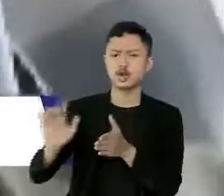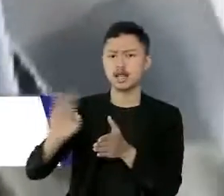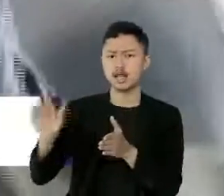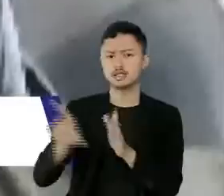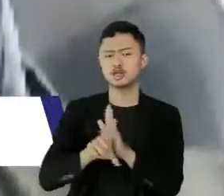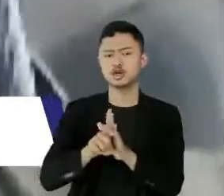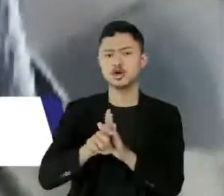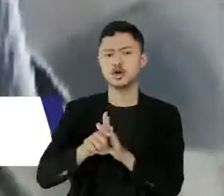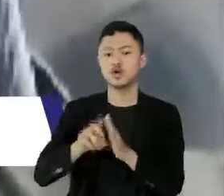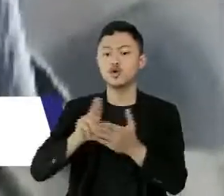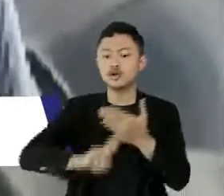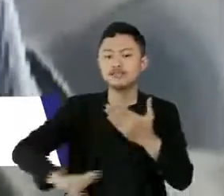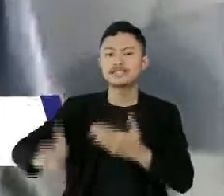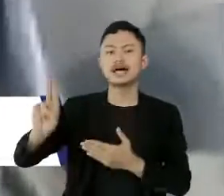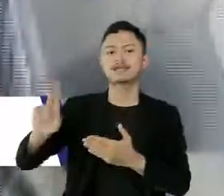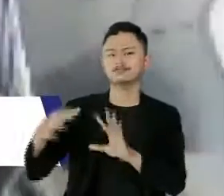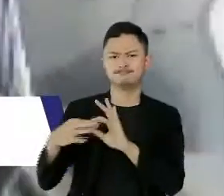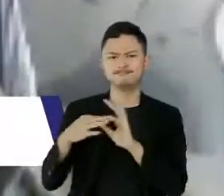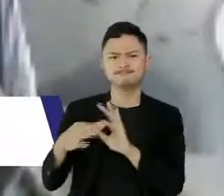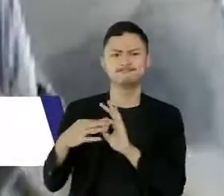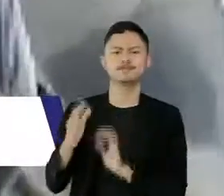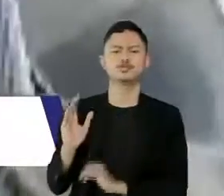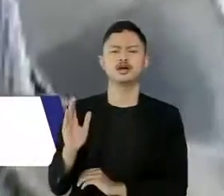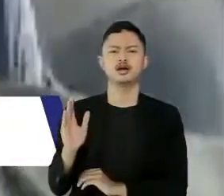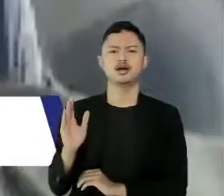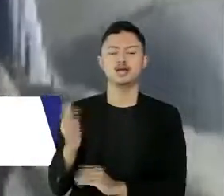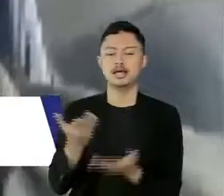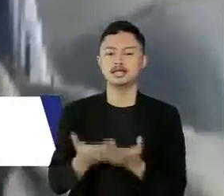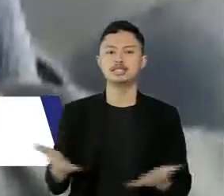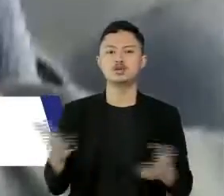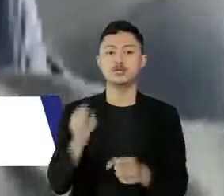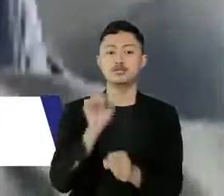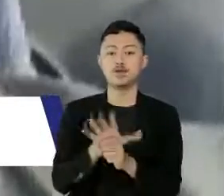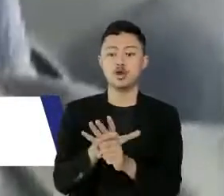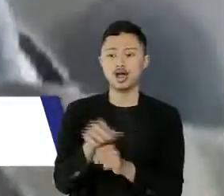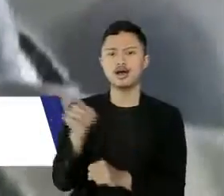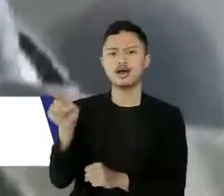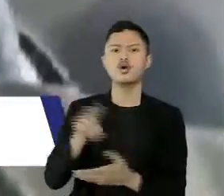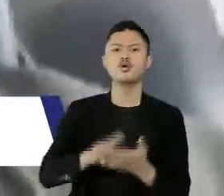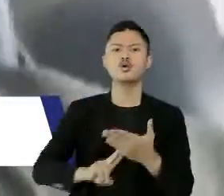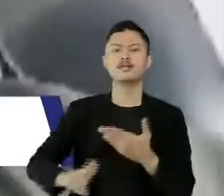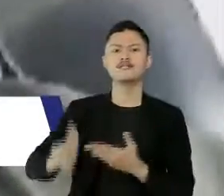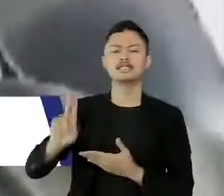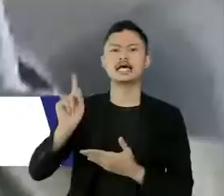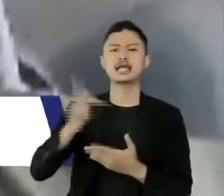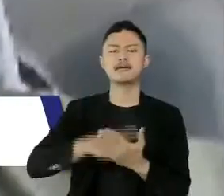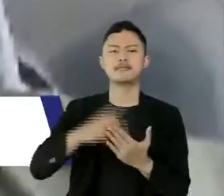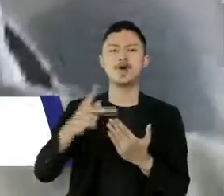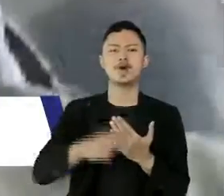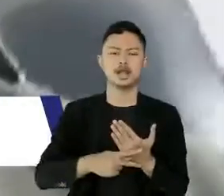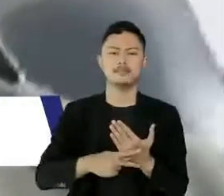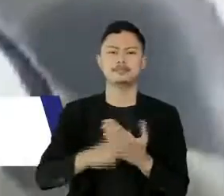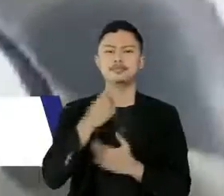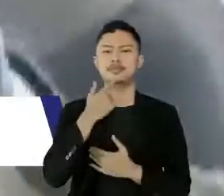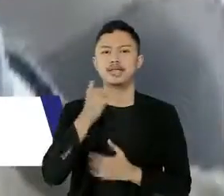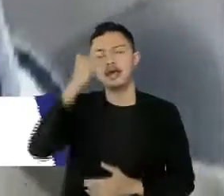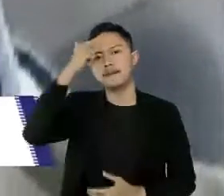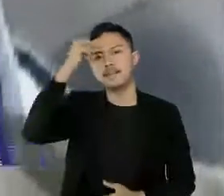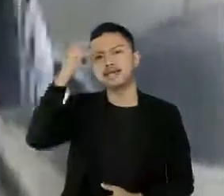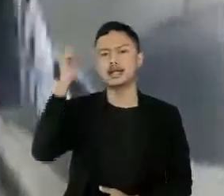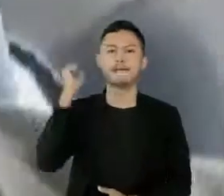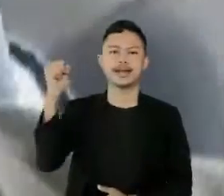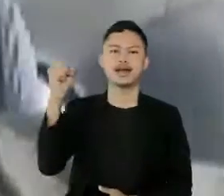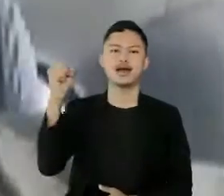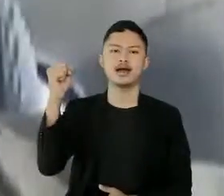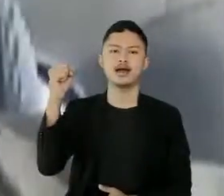di kalangan akademisi kampus. Nah, di masa pandemi ini keberadaan mereka dengan adanya program Merdeka Belajar di